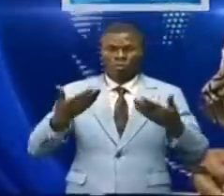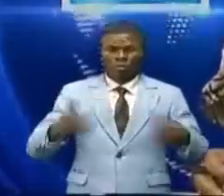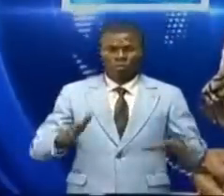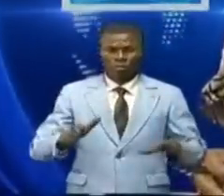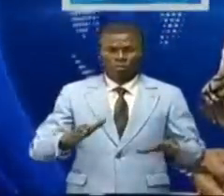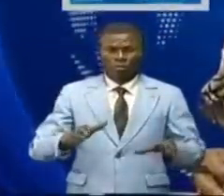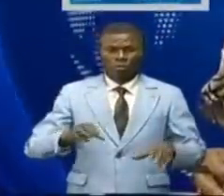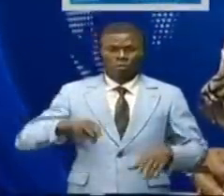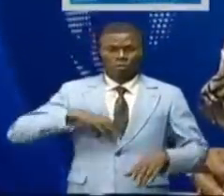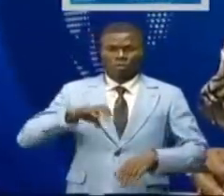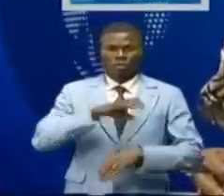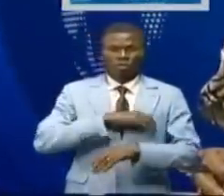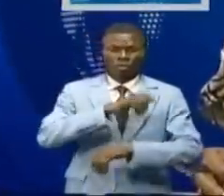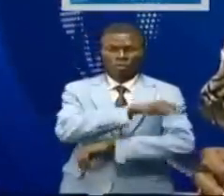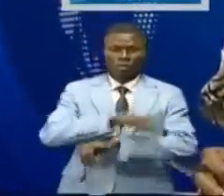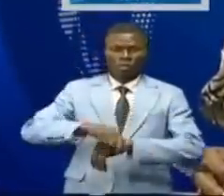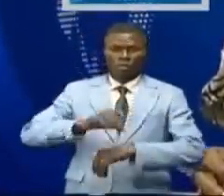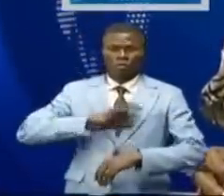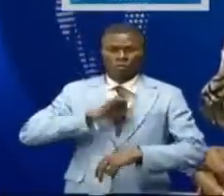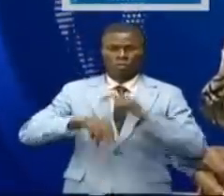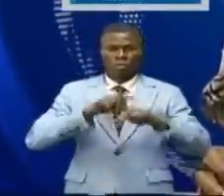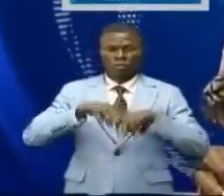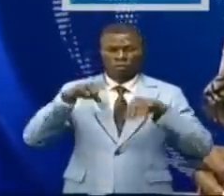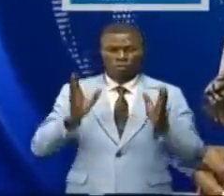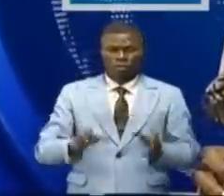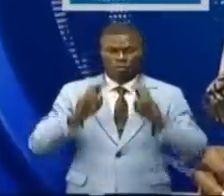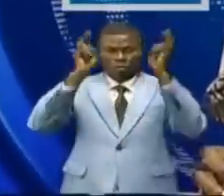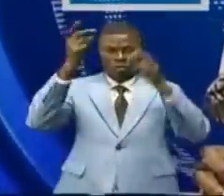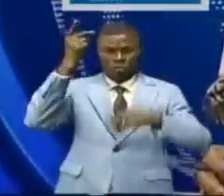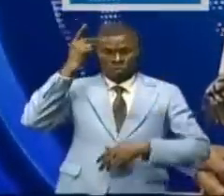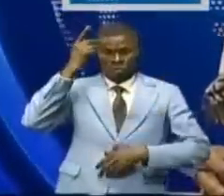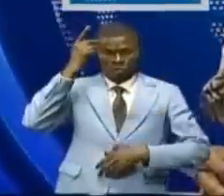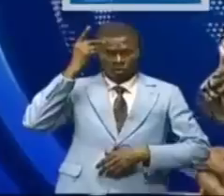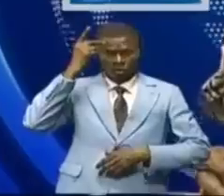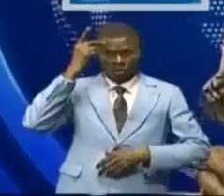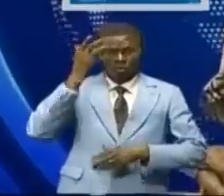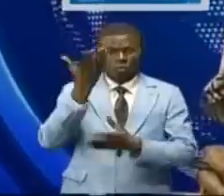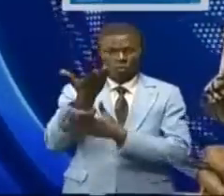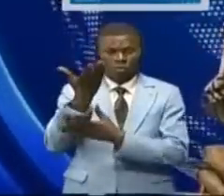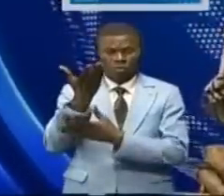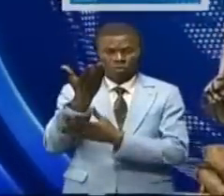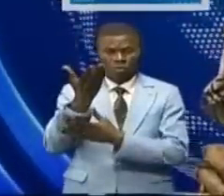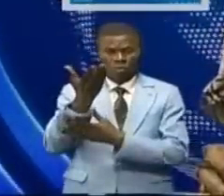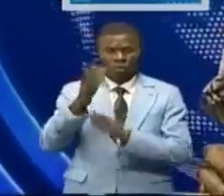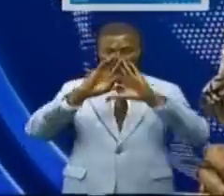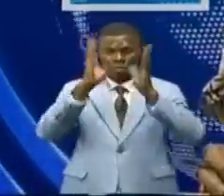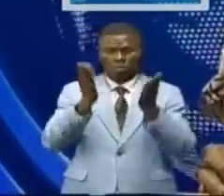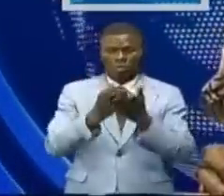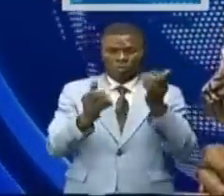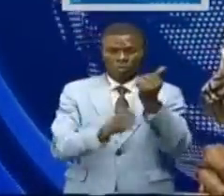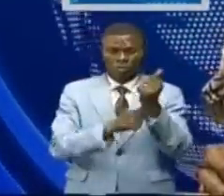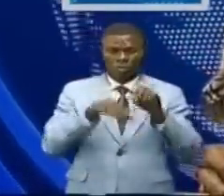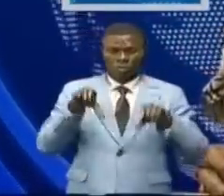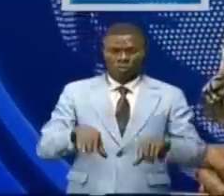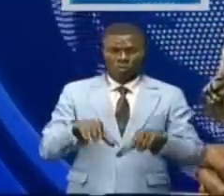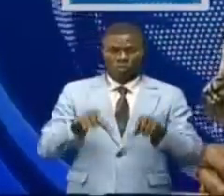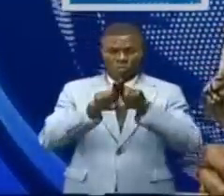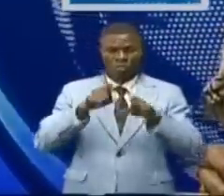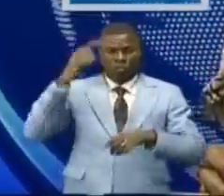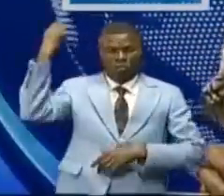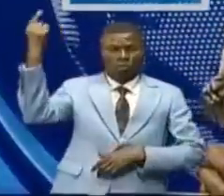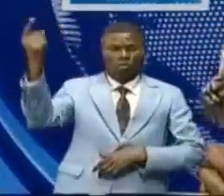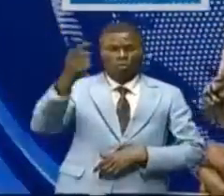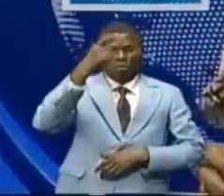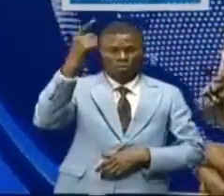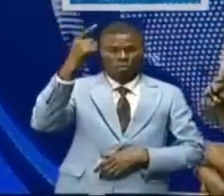le commissariat provincial de la police nationale congolaise, ville de Kinshasa, porte à la connaissance de l'opinion tant nationale